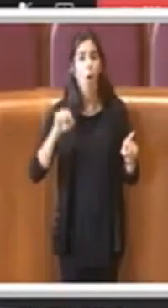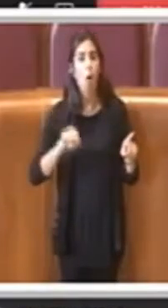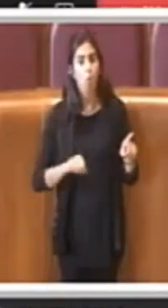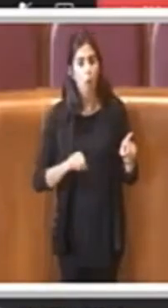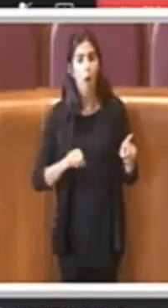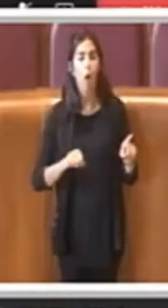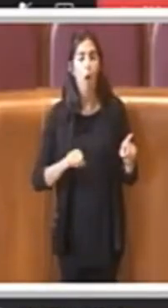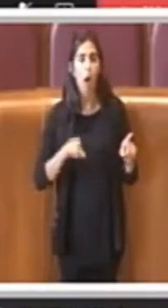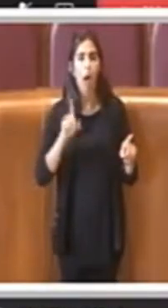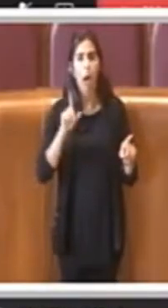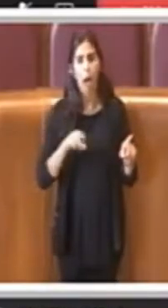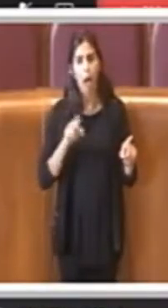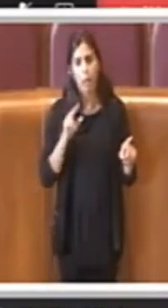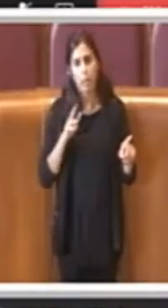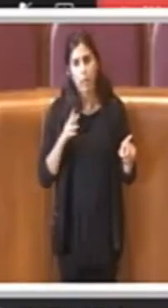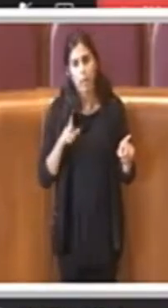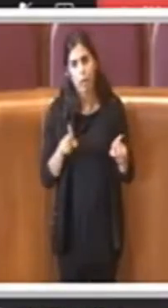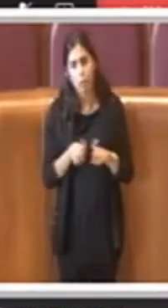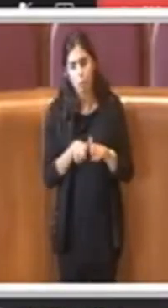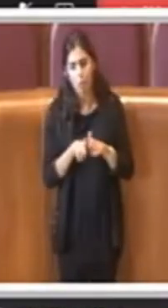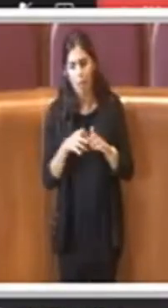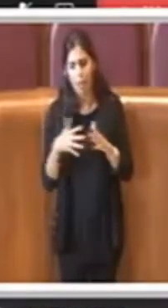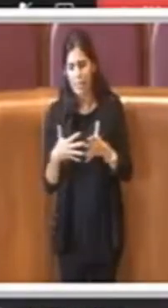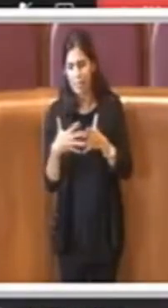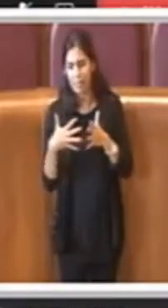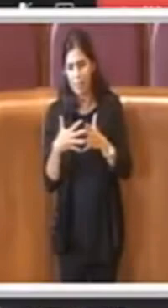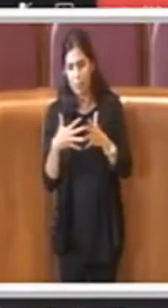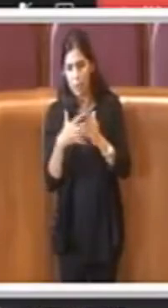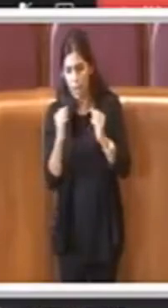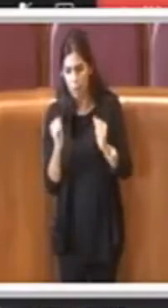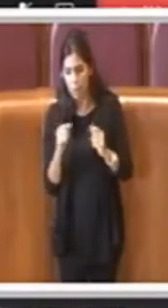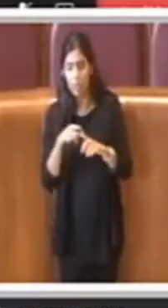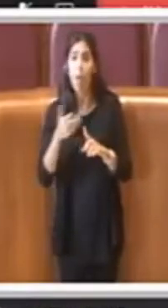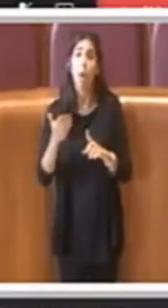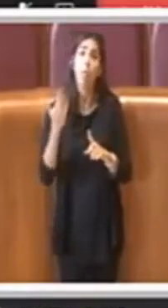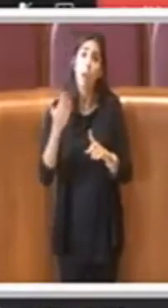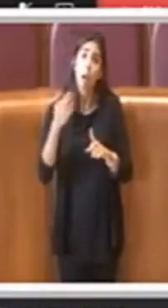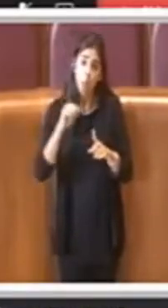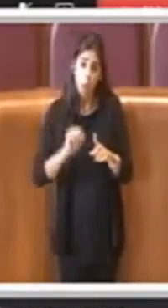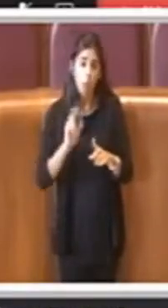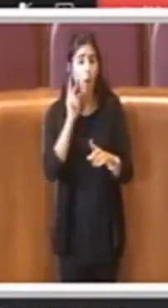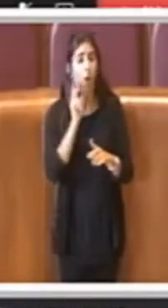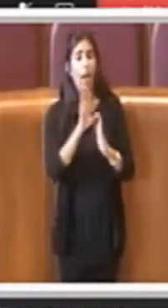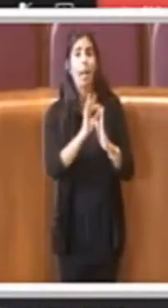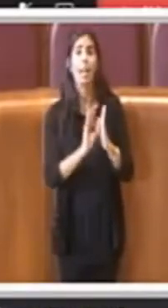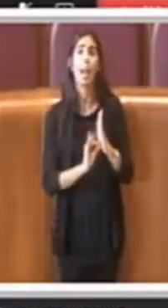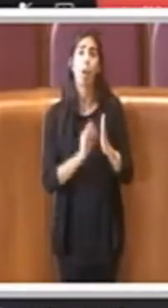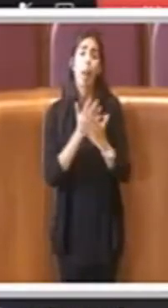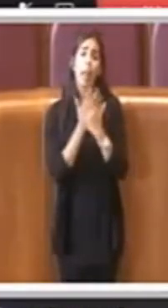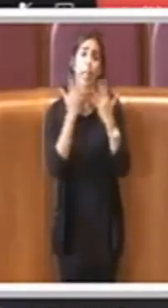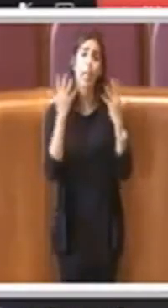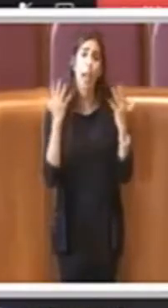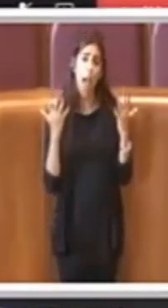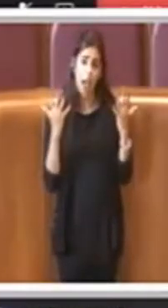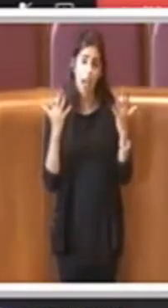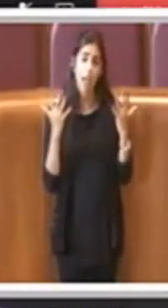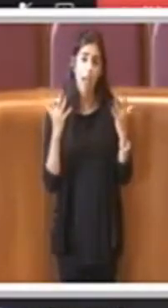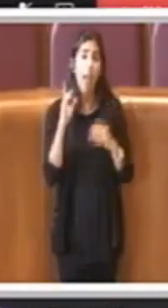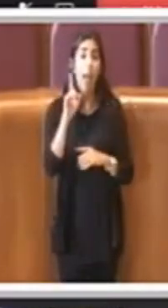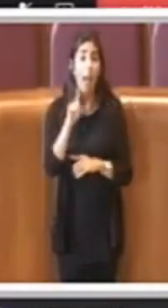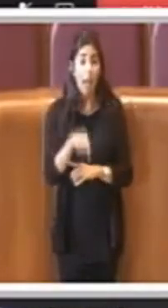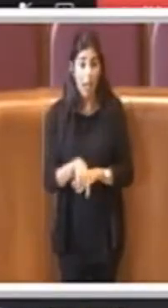disagio anche abitativo avere una regolamentazione più chiara, ma soprattutto anche avere